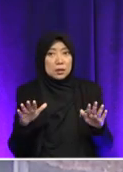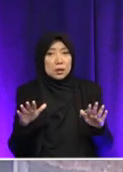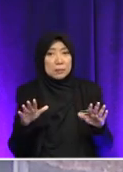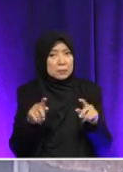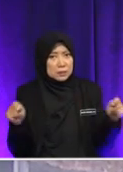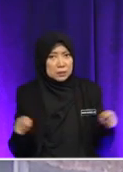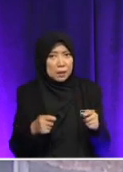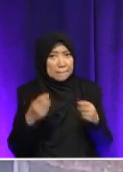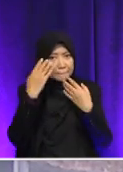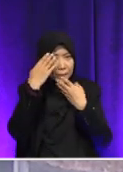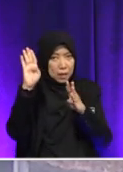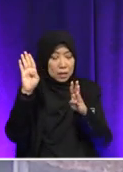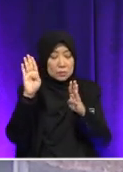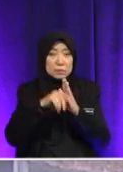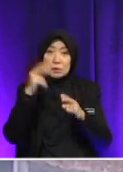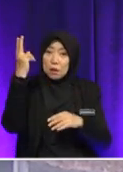kimia